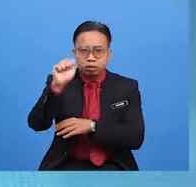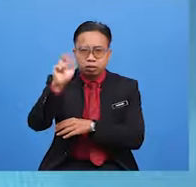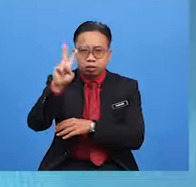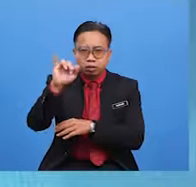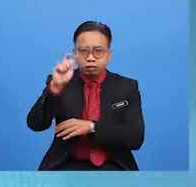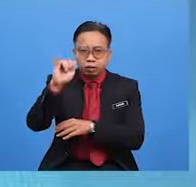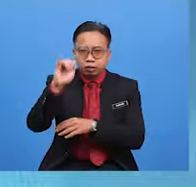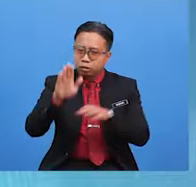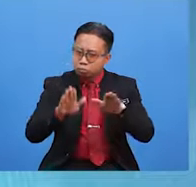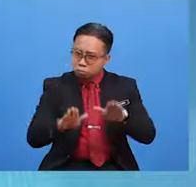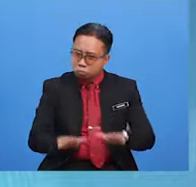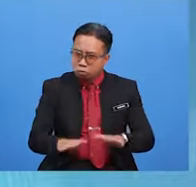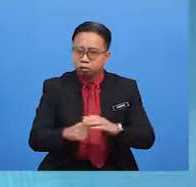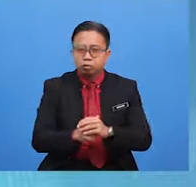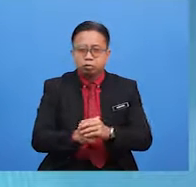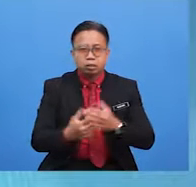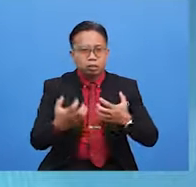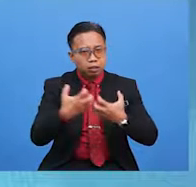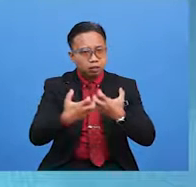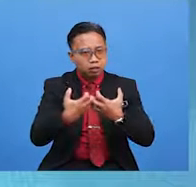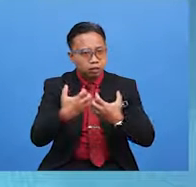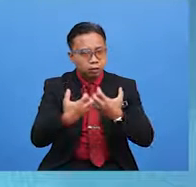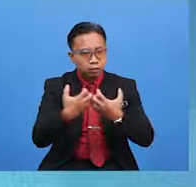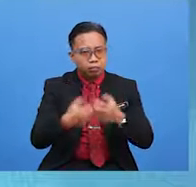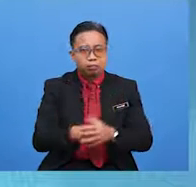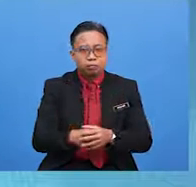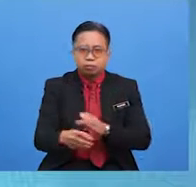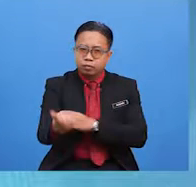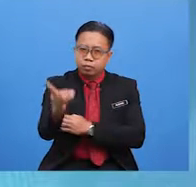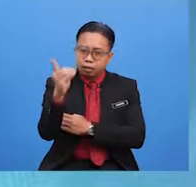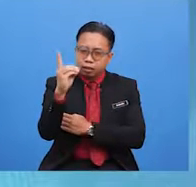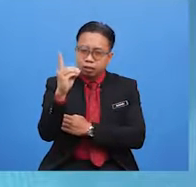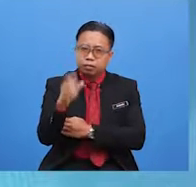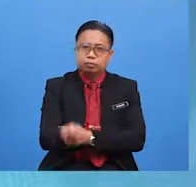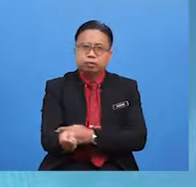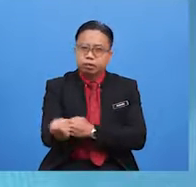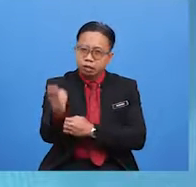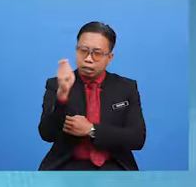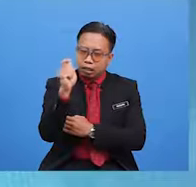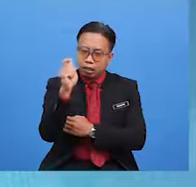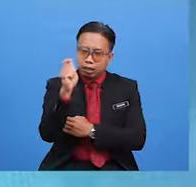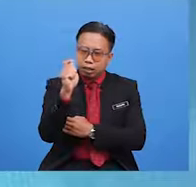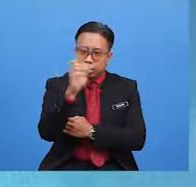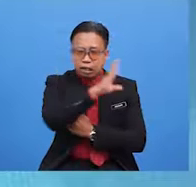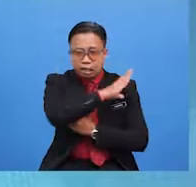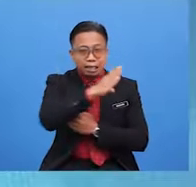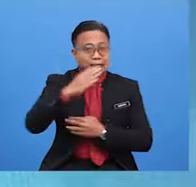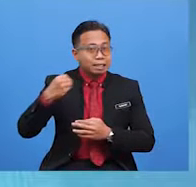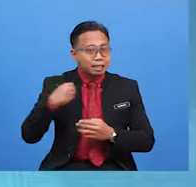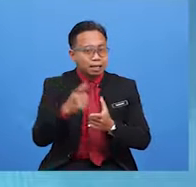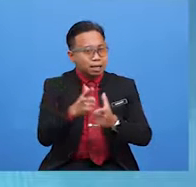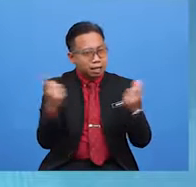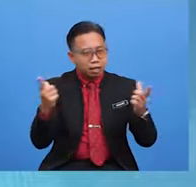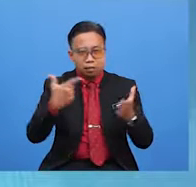graviti, elektrik, daya, tenaga dan lain-lain lagi.